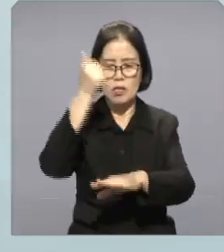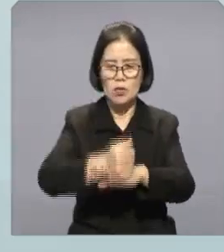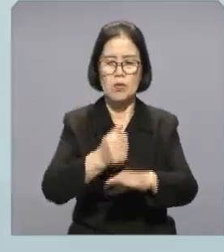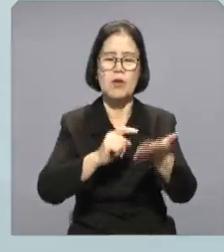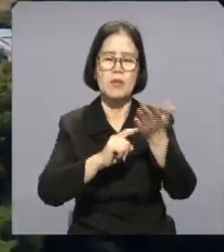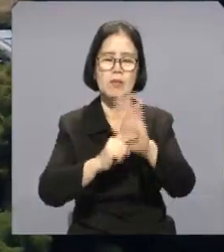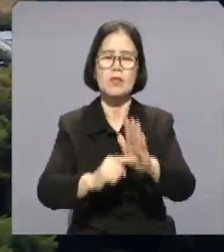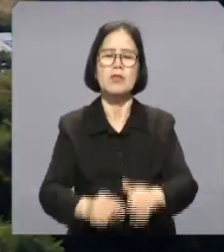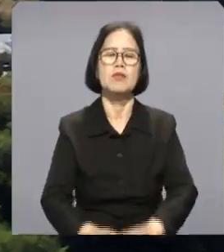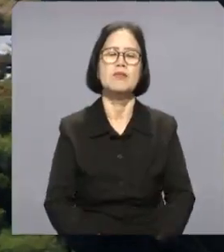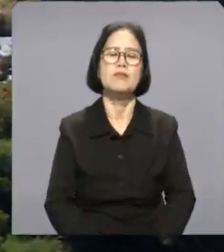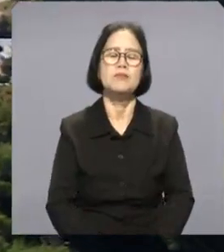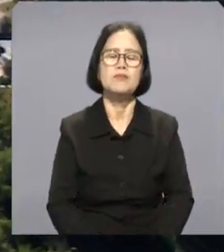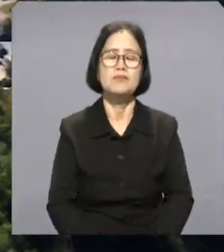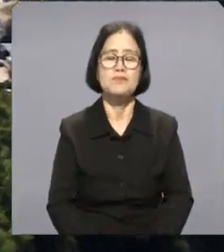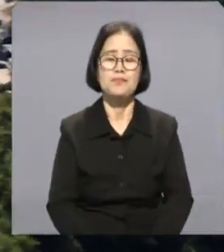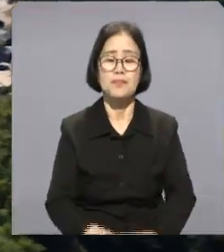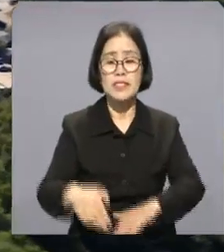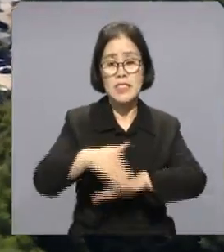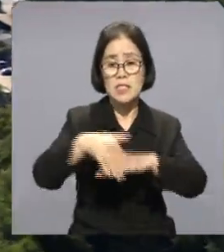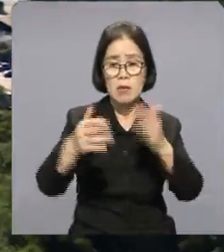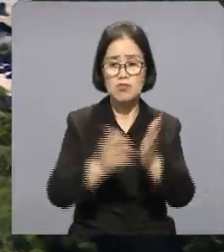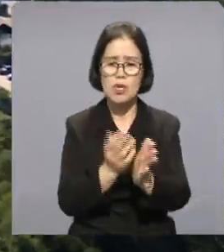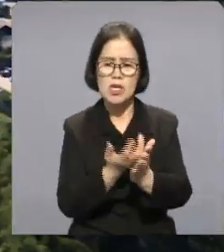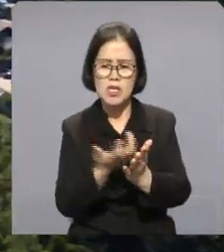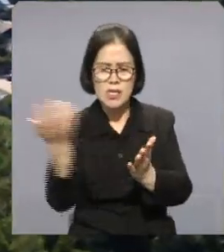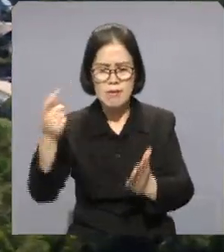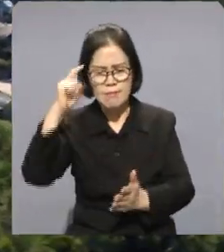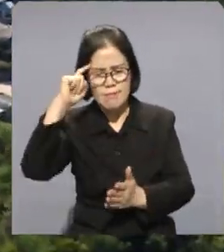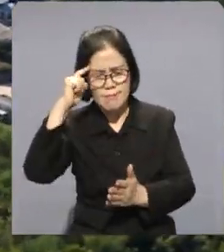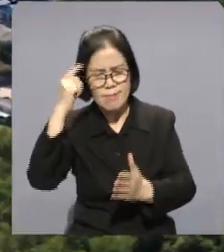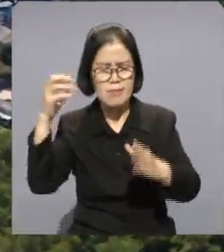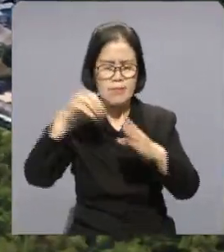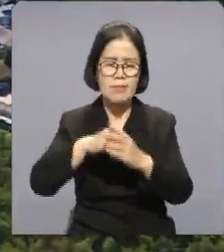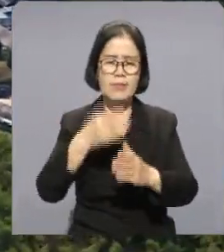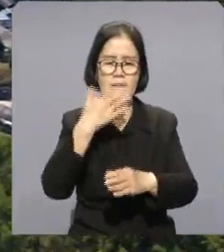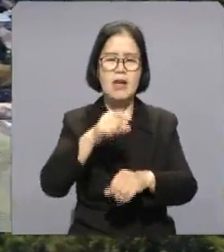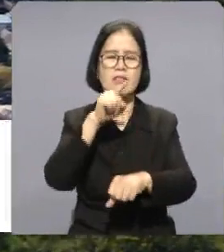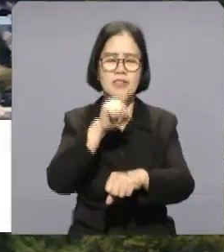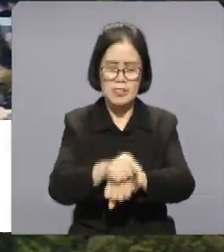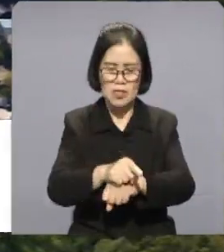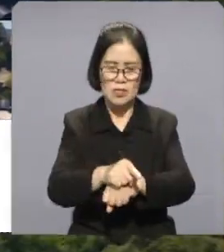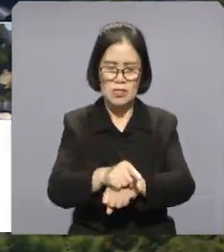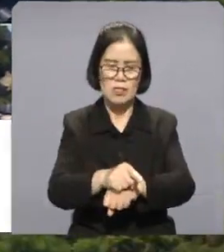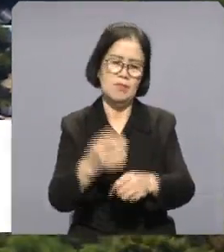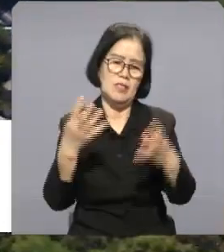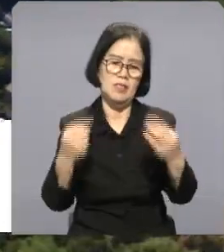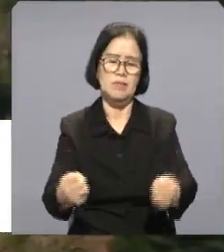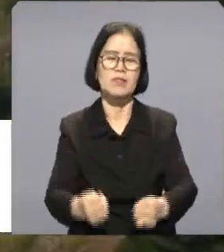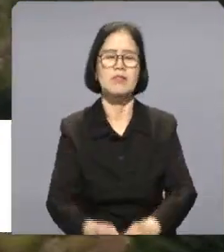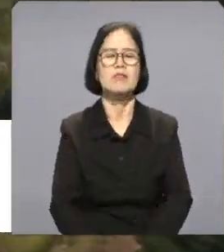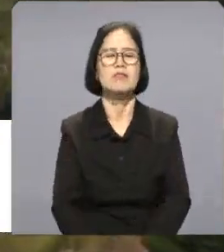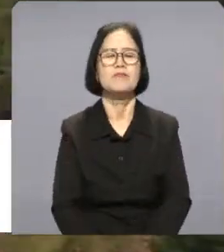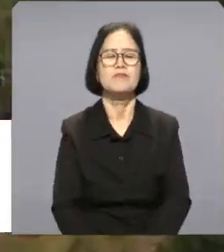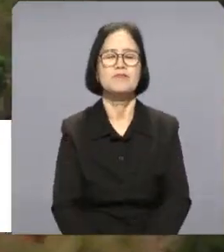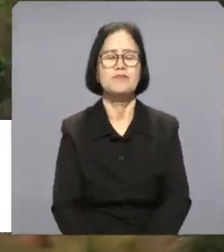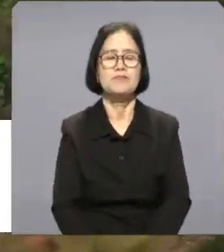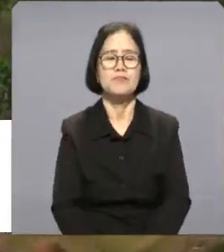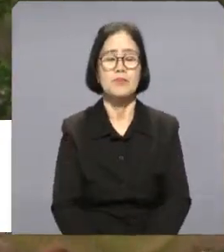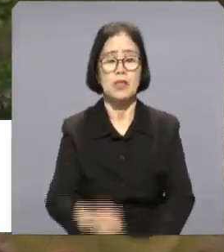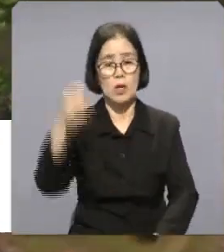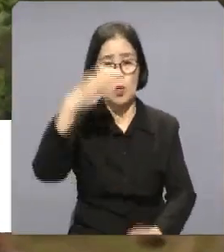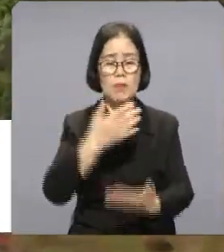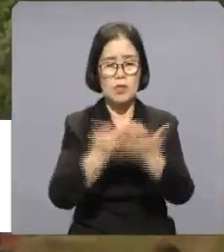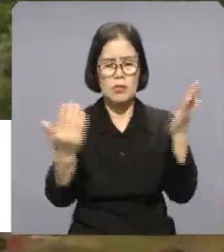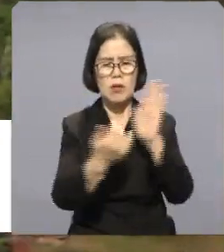발표됩니다. 기재부의 이전 의지가 담길 가능성이 아주 높아졌습니다. 이걸